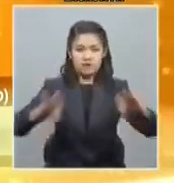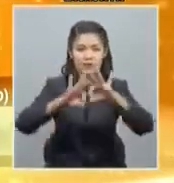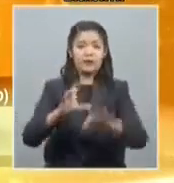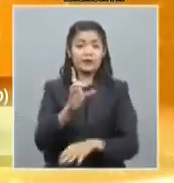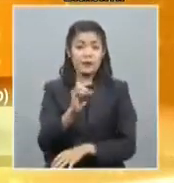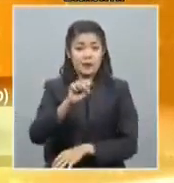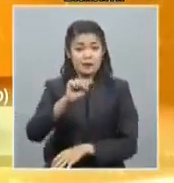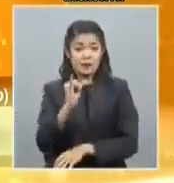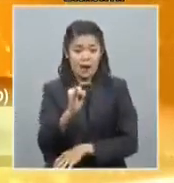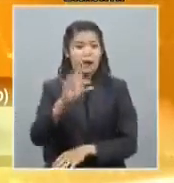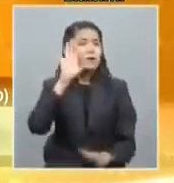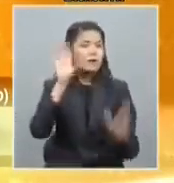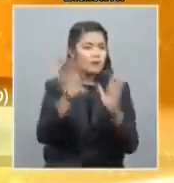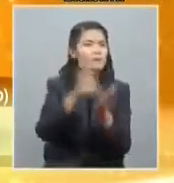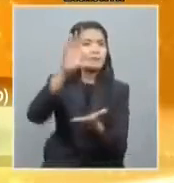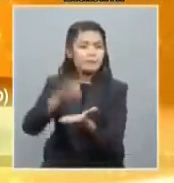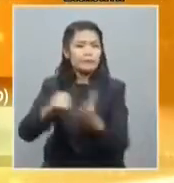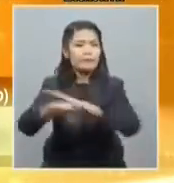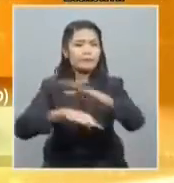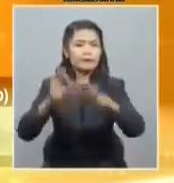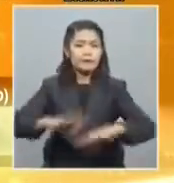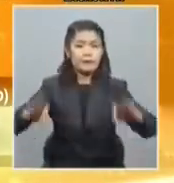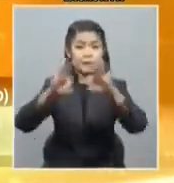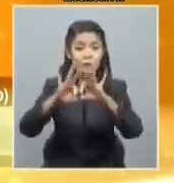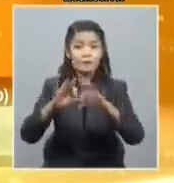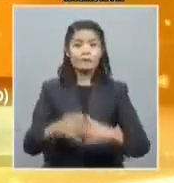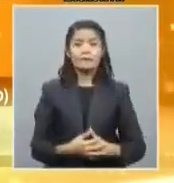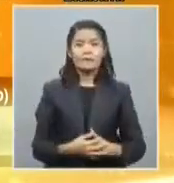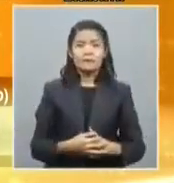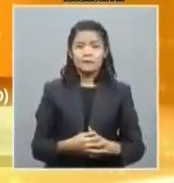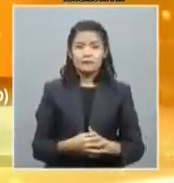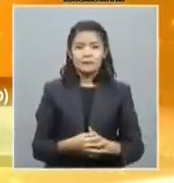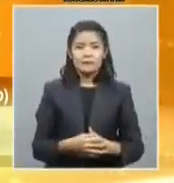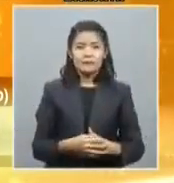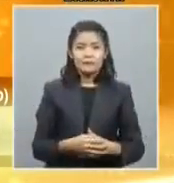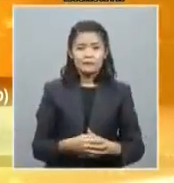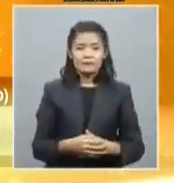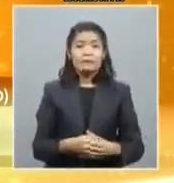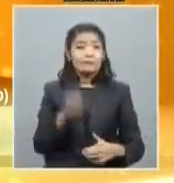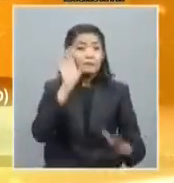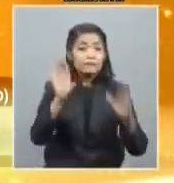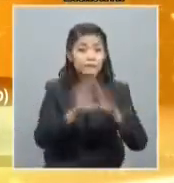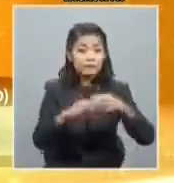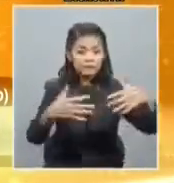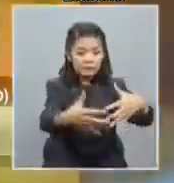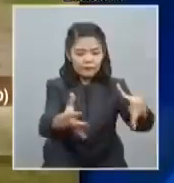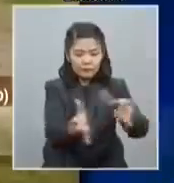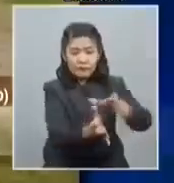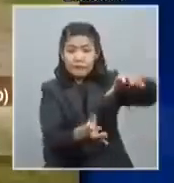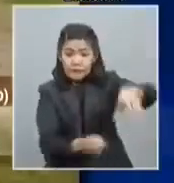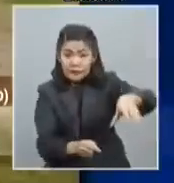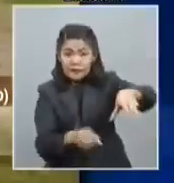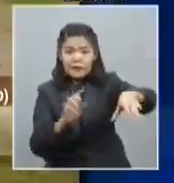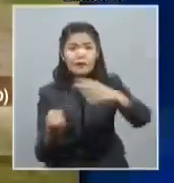เอาภาพนี้ไปเก็บเป็นหลักฐานสำคัญทีนี้นอกจากเรื่องของภาพถังมีอีกภาพนึงคือภาพของการ